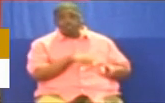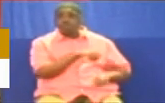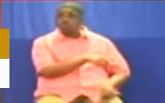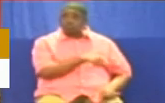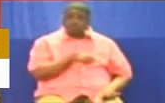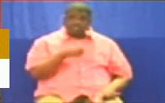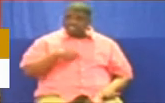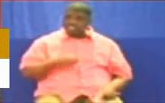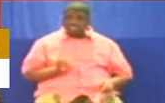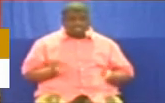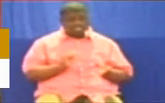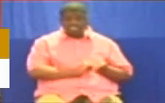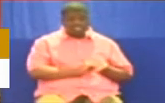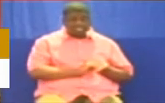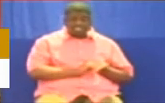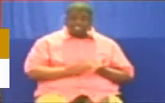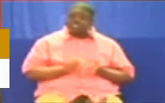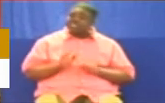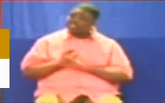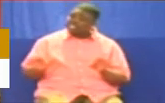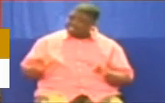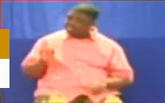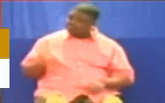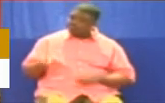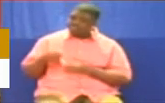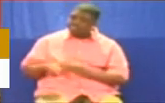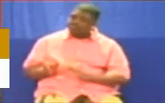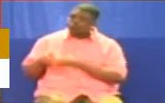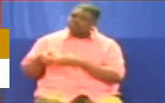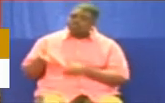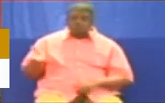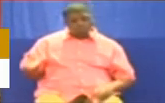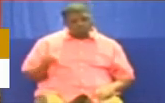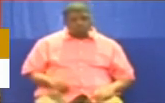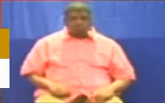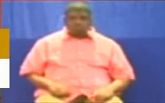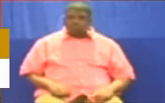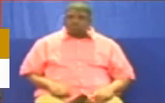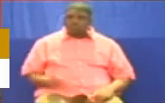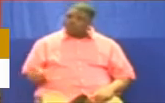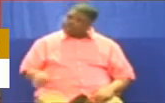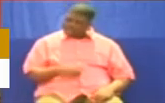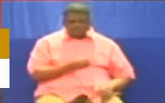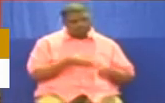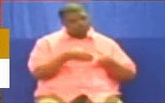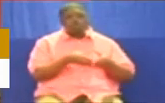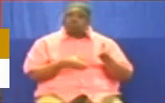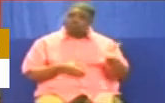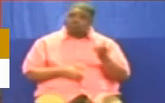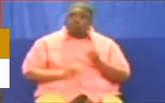sisi, already ipo kwenye mikutano yao ya aina hiyo ambako huwa wanaenda kwenye mikutano hiyo on